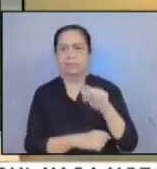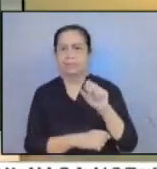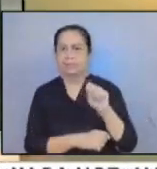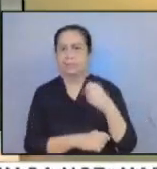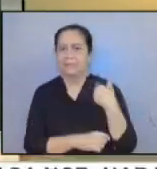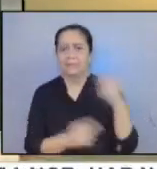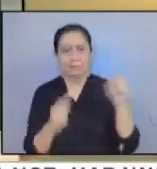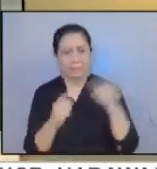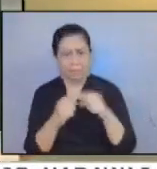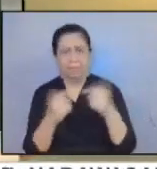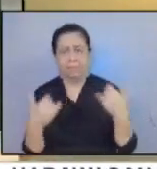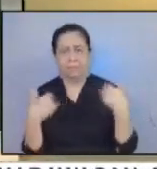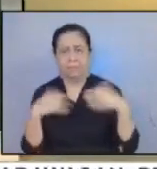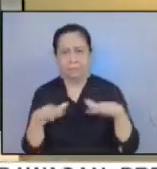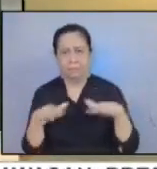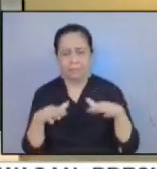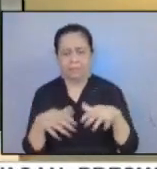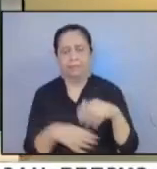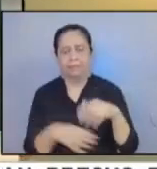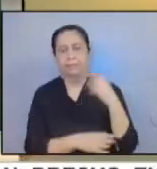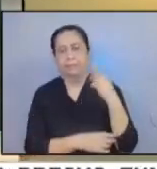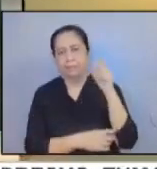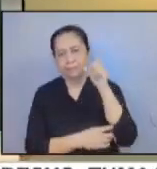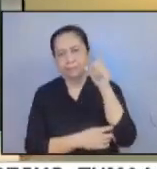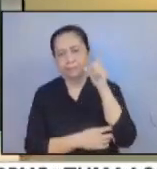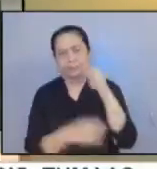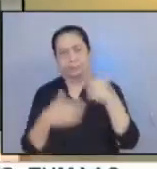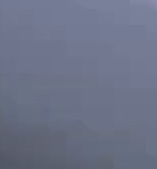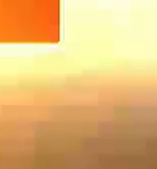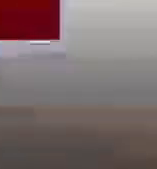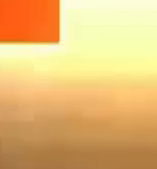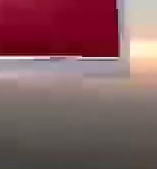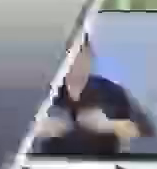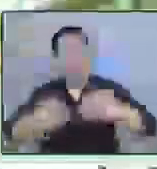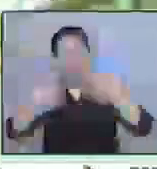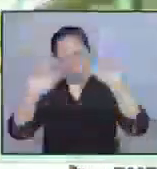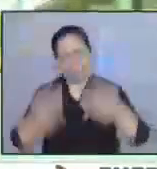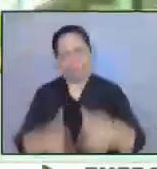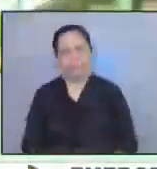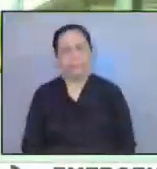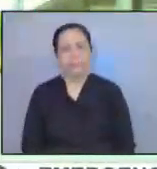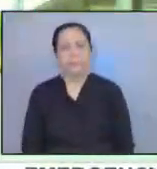sa ngayon. Si Luisa Erispe sa Detalye Live. Luisa?